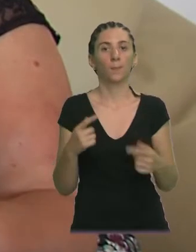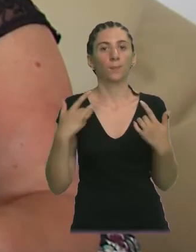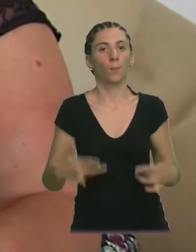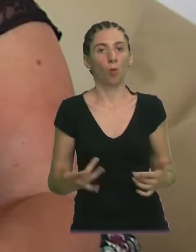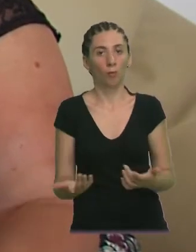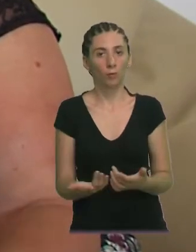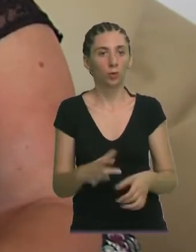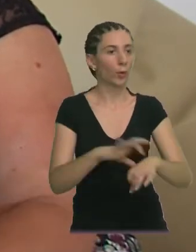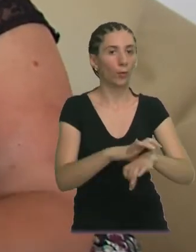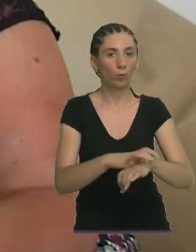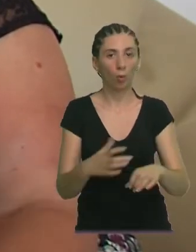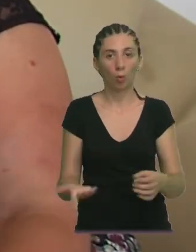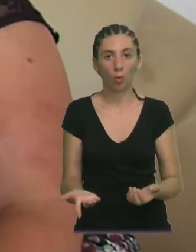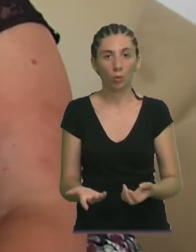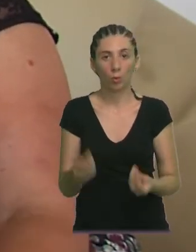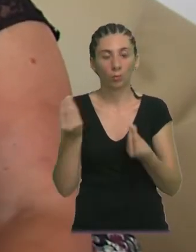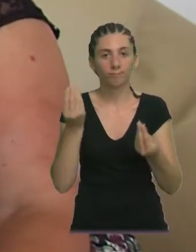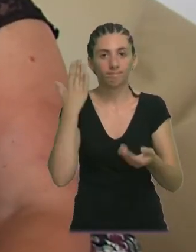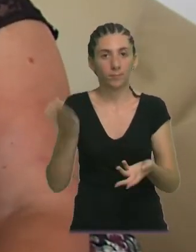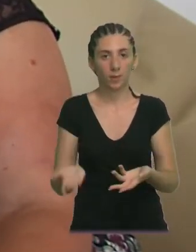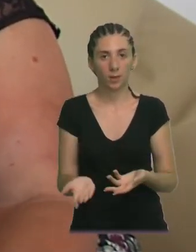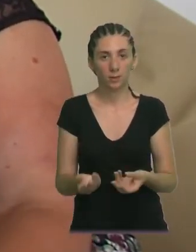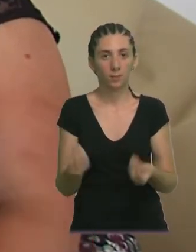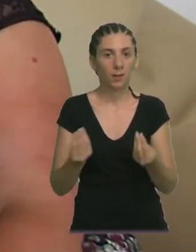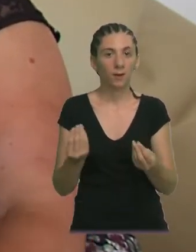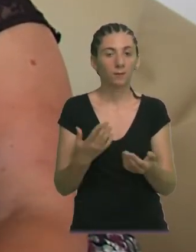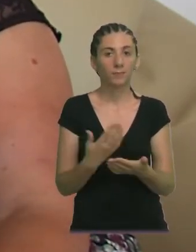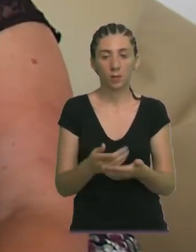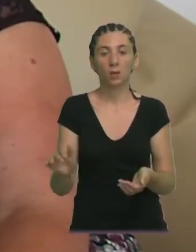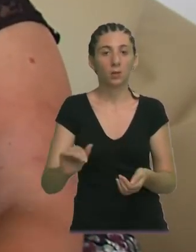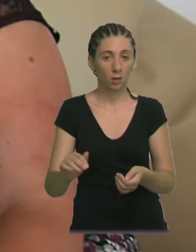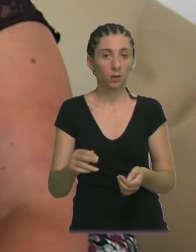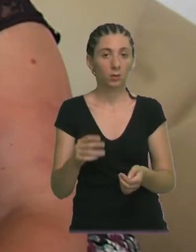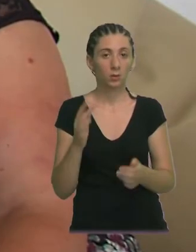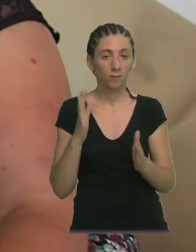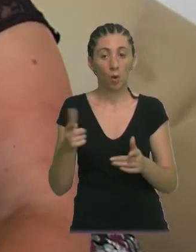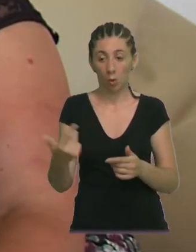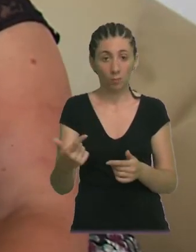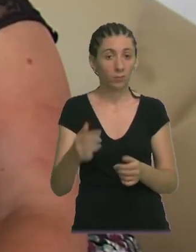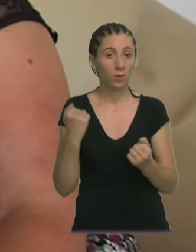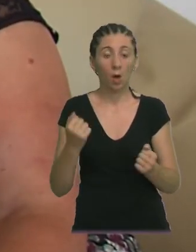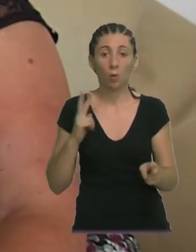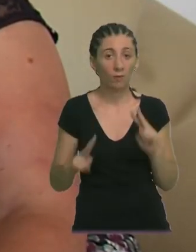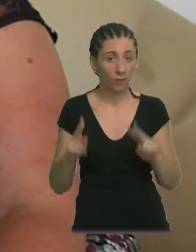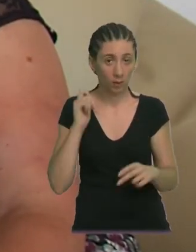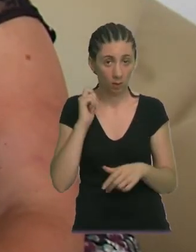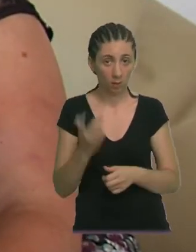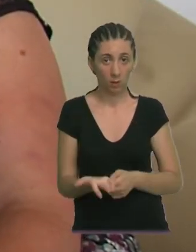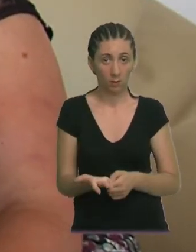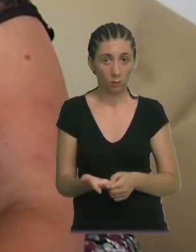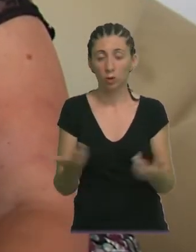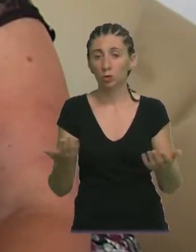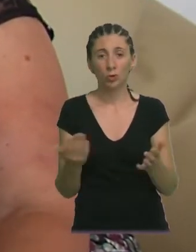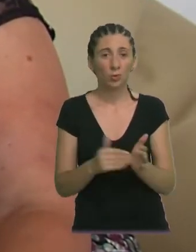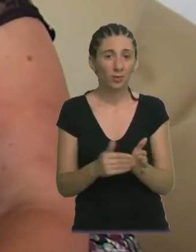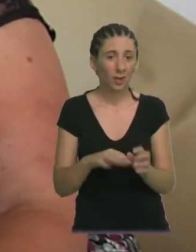profesori, doktori i ne znam šta, pa neki zanatić dijete će sve, jer one su stvarno vrijedne djevojčice. One velim,